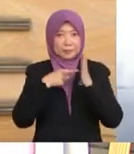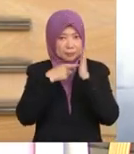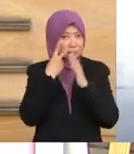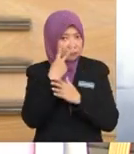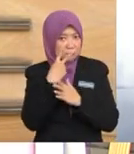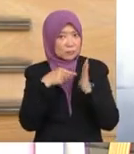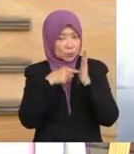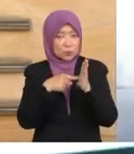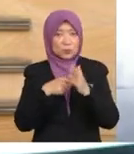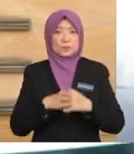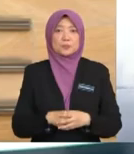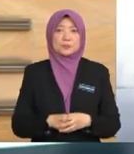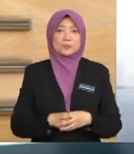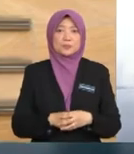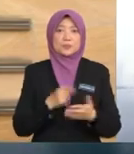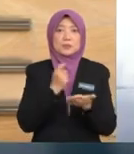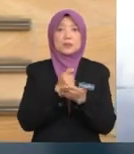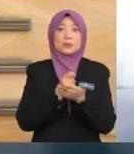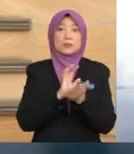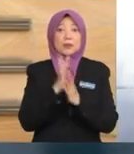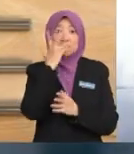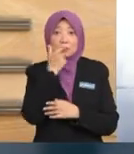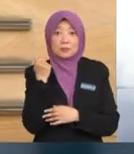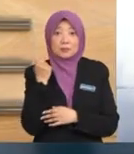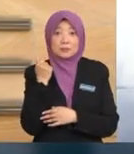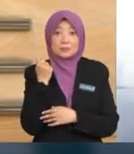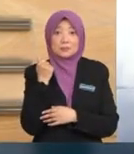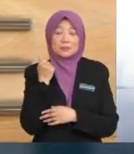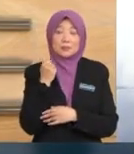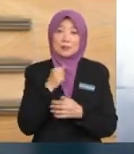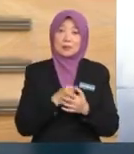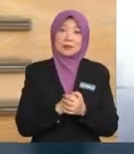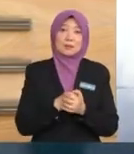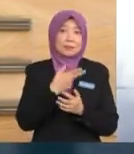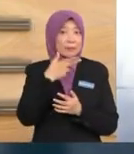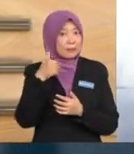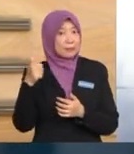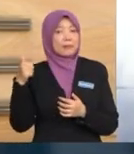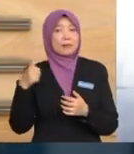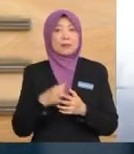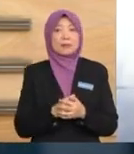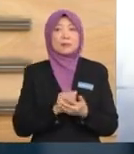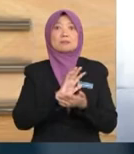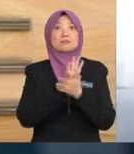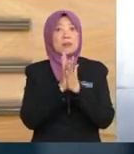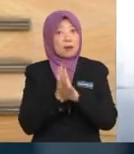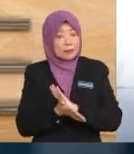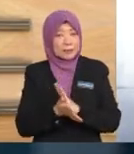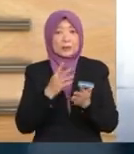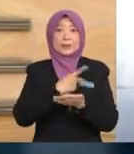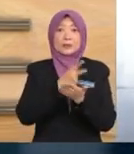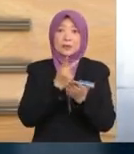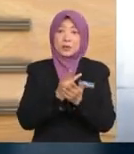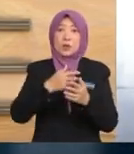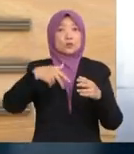tengok. Tiba-tiba dia jadi cantik. Betul lah cikgu. Tengok. Jadi kek yang saya tengok